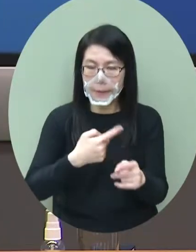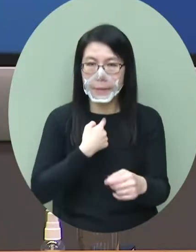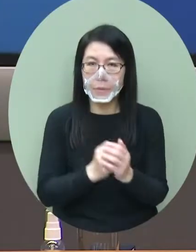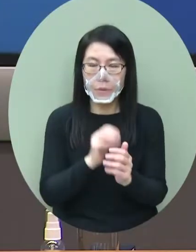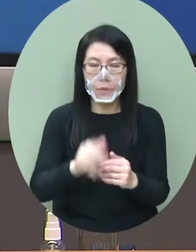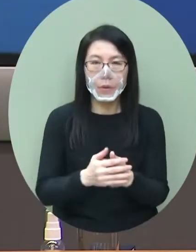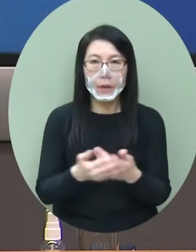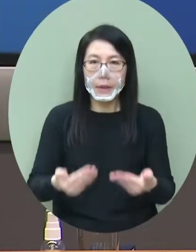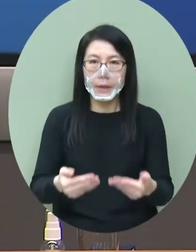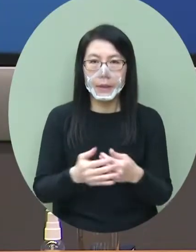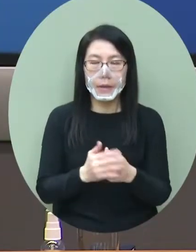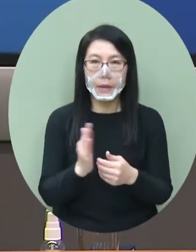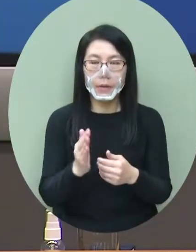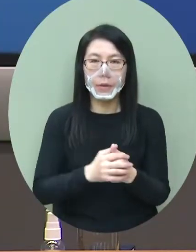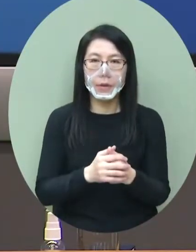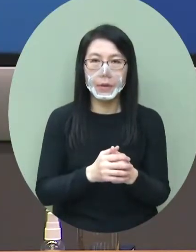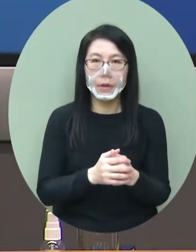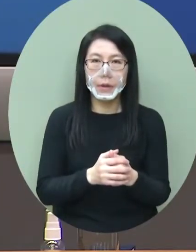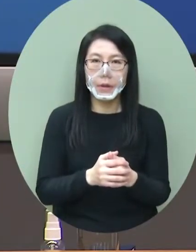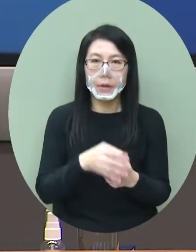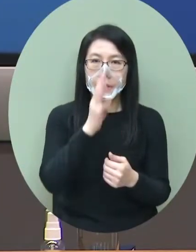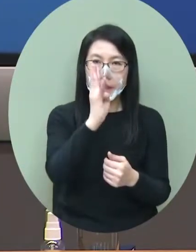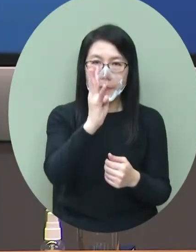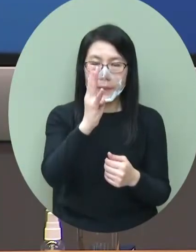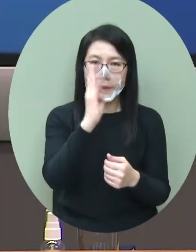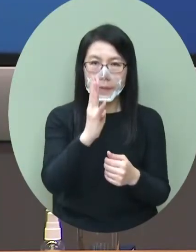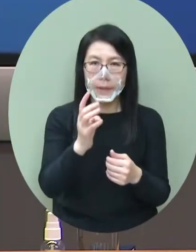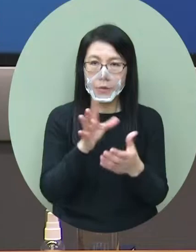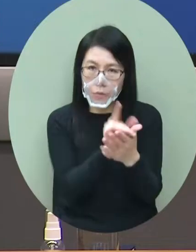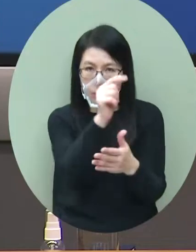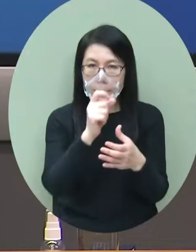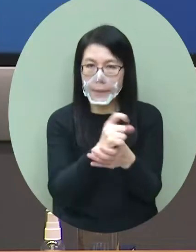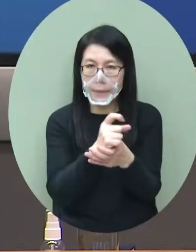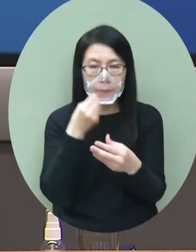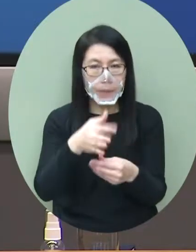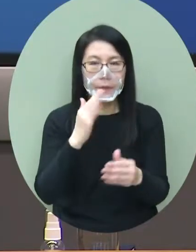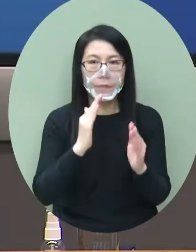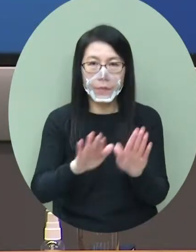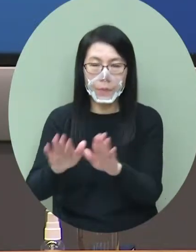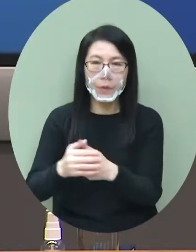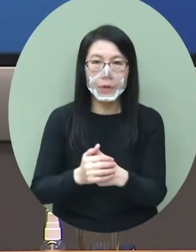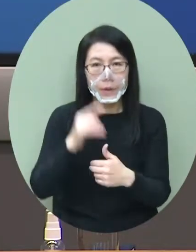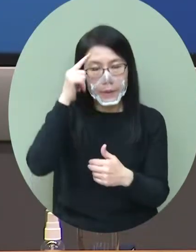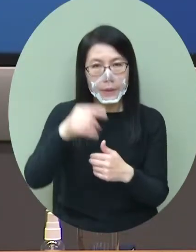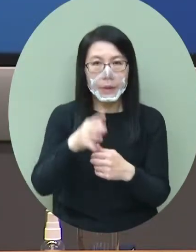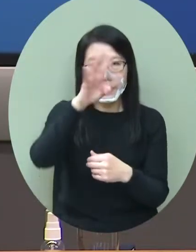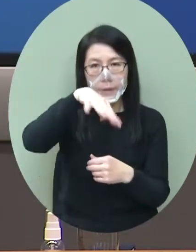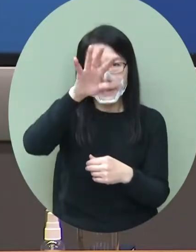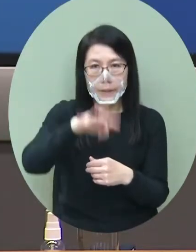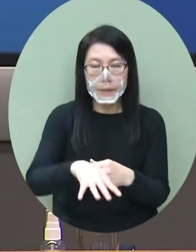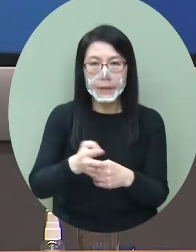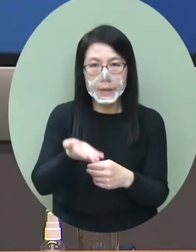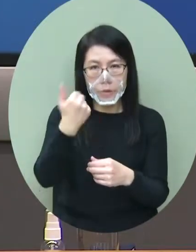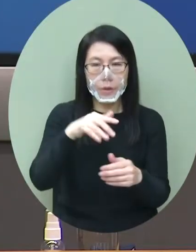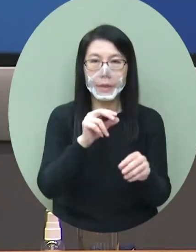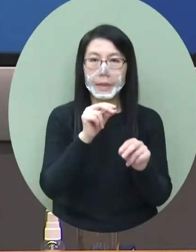的需求。现在呢大概有400部的这个专属的出租车可以应付服务，每天有超